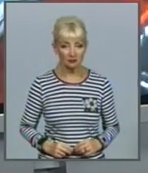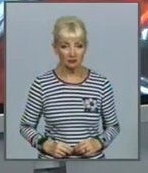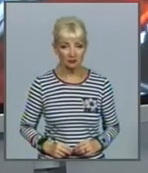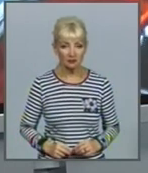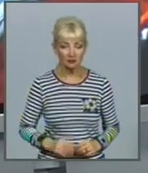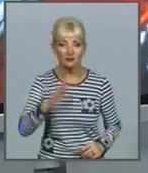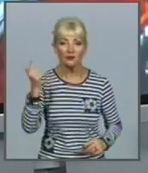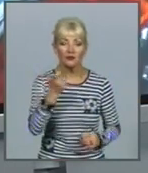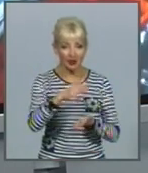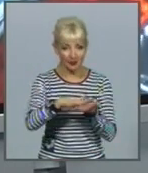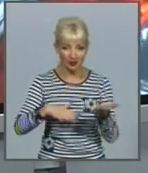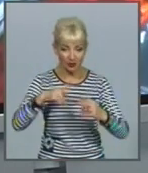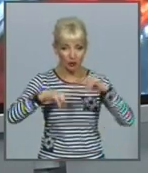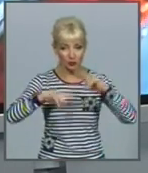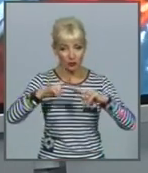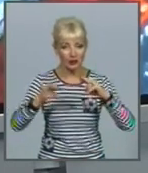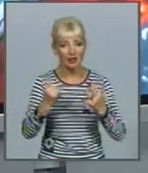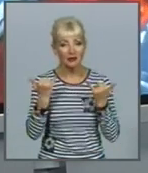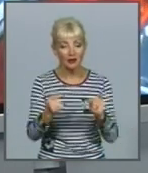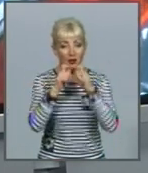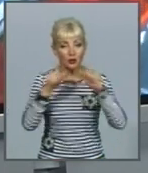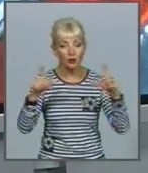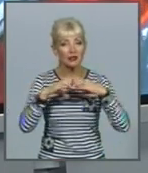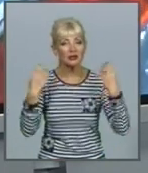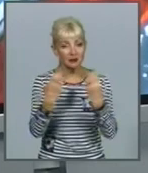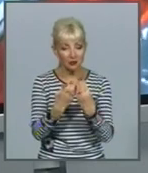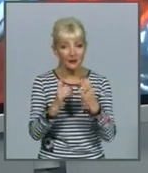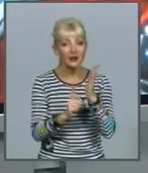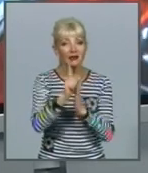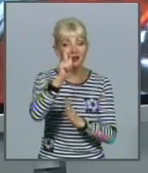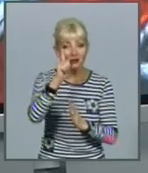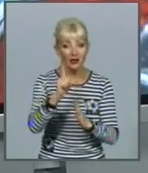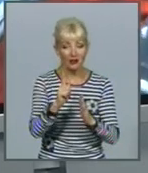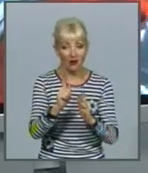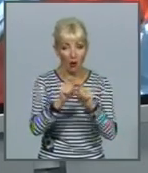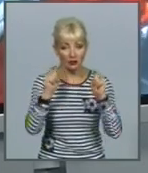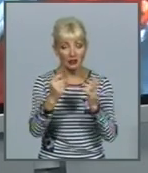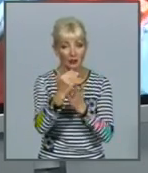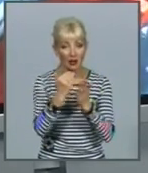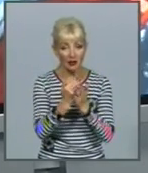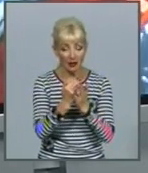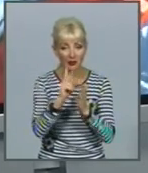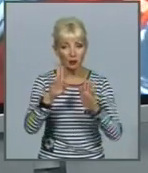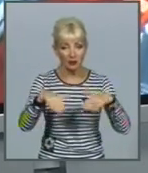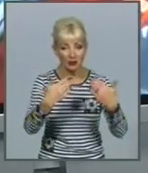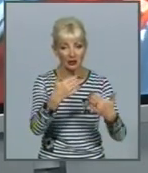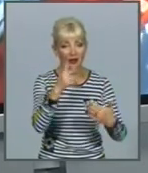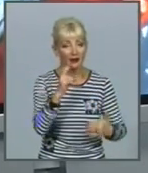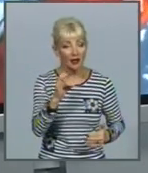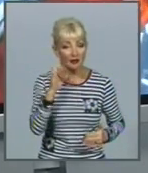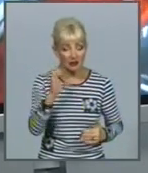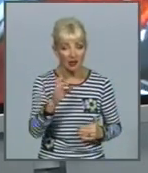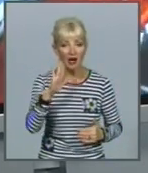продовжують будувати і сучасні шкільні стадіони. З моменту старту програми, що була започаткована міським головою Геннадієм Кернесом, у Харкові вже